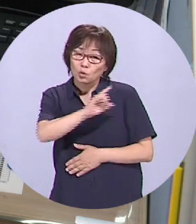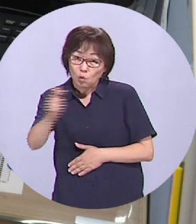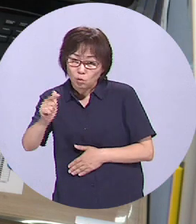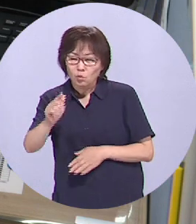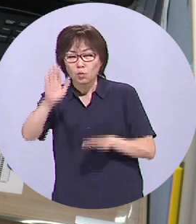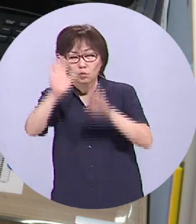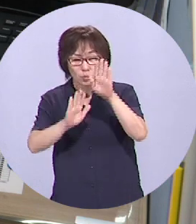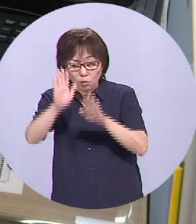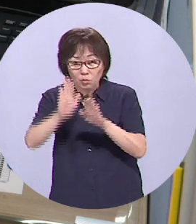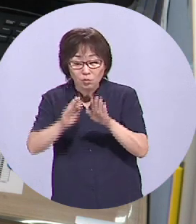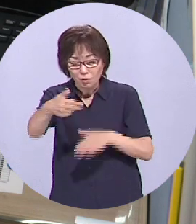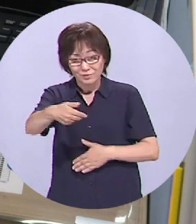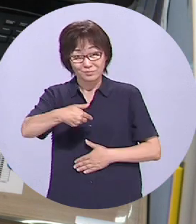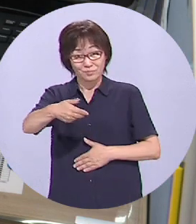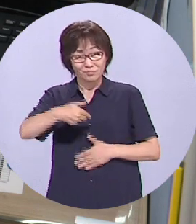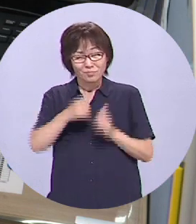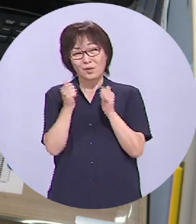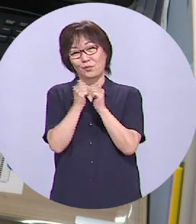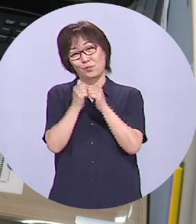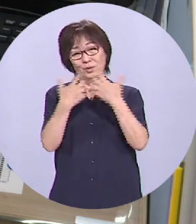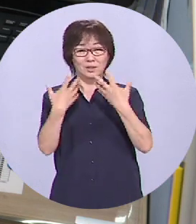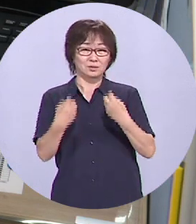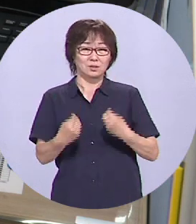状を聞かれ相談に乗ってもらいました。